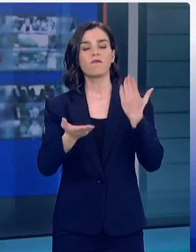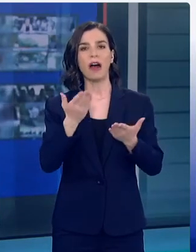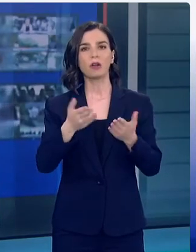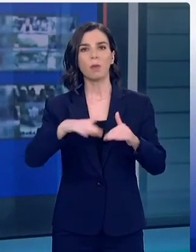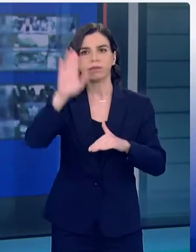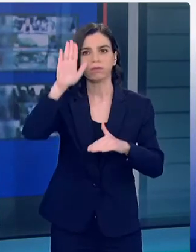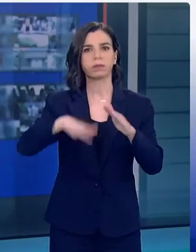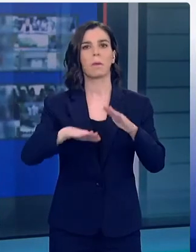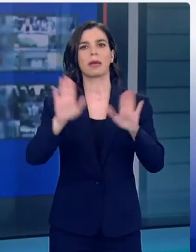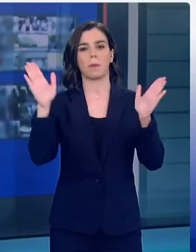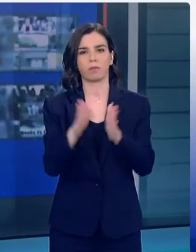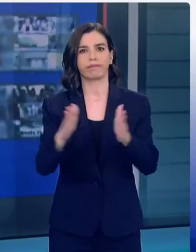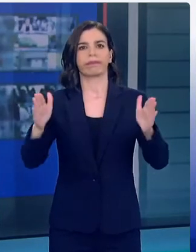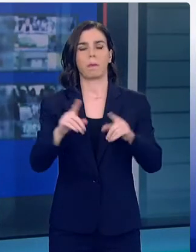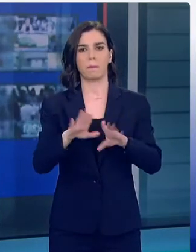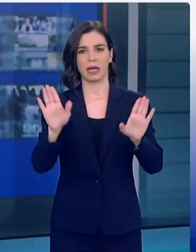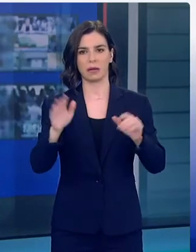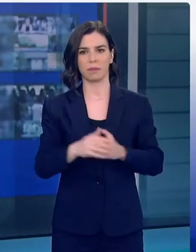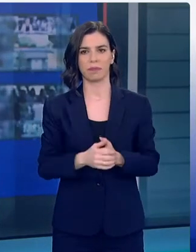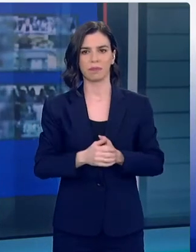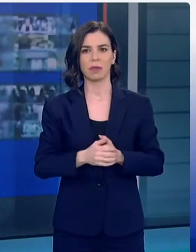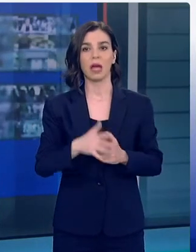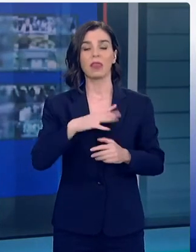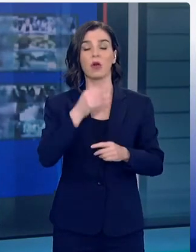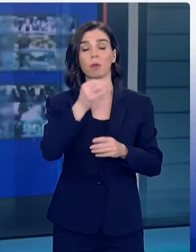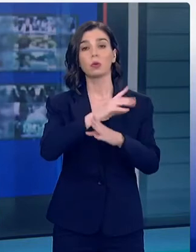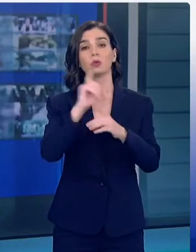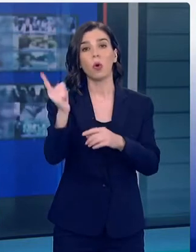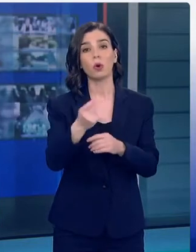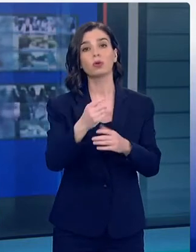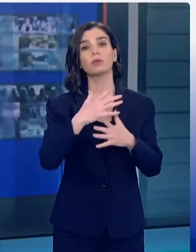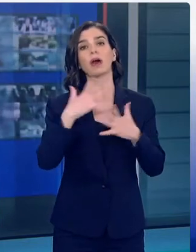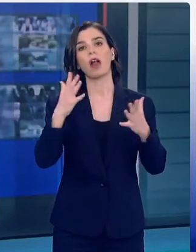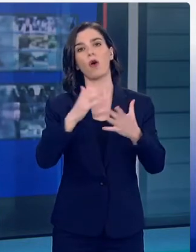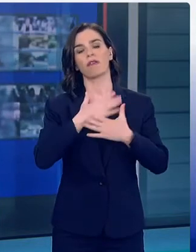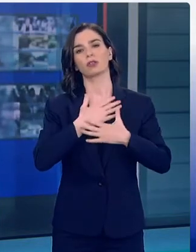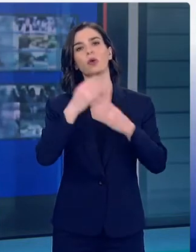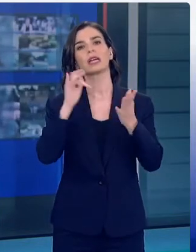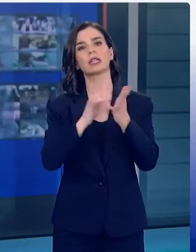βάρους. Τελειώντας, να πω σε όλους ένα μεγάλο ευχαριστώ και Χριστός Ανέστη.